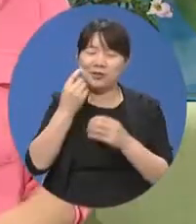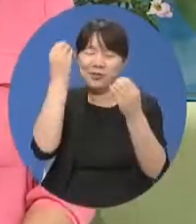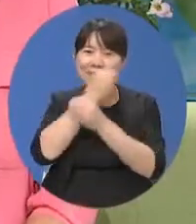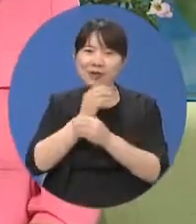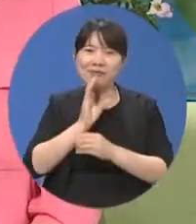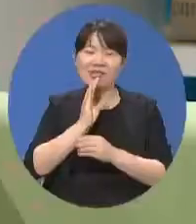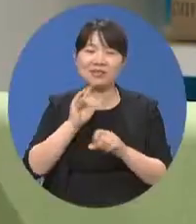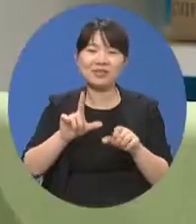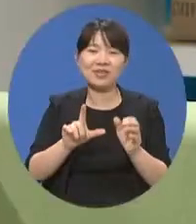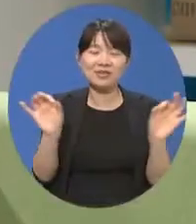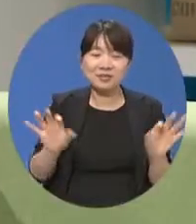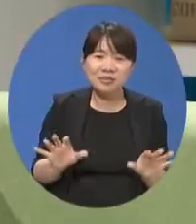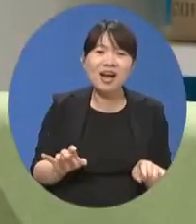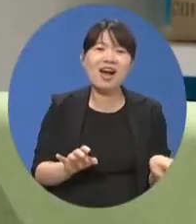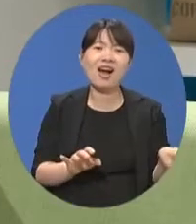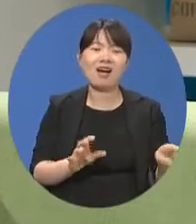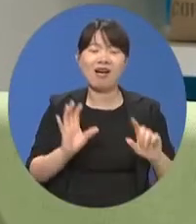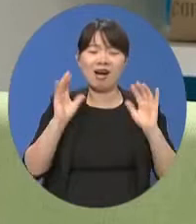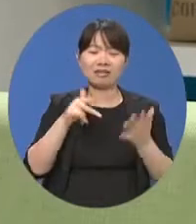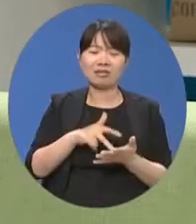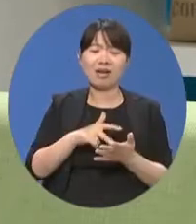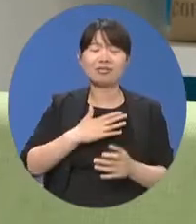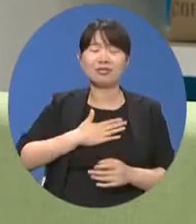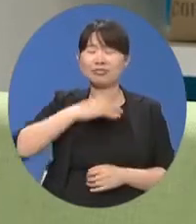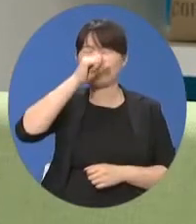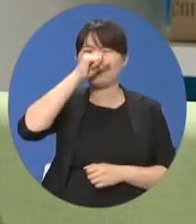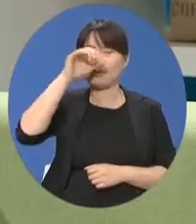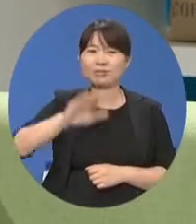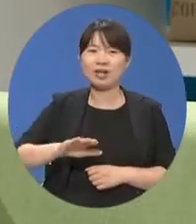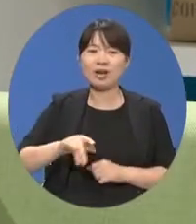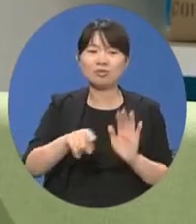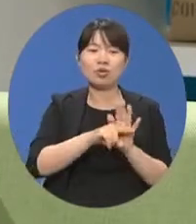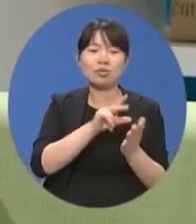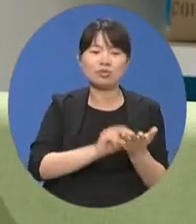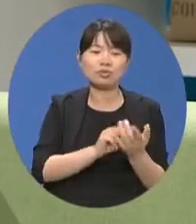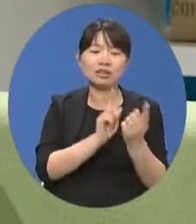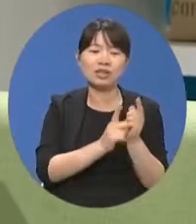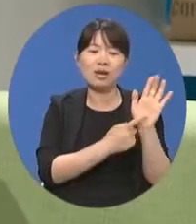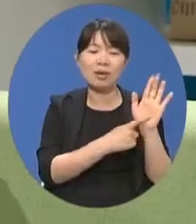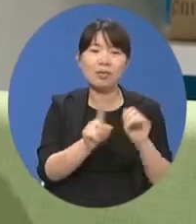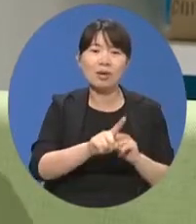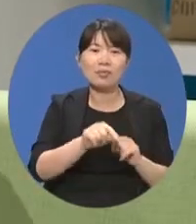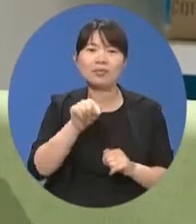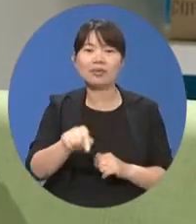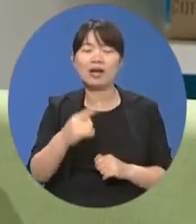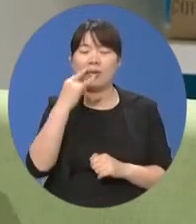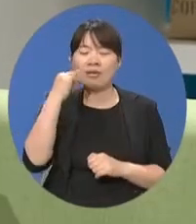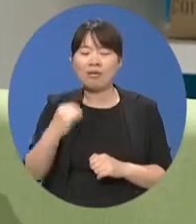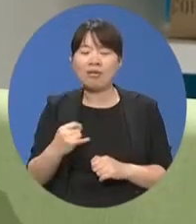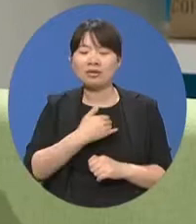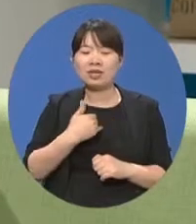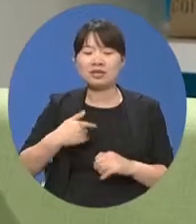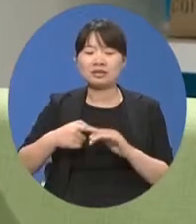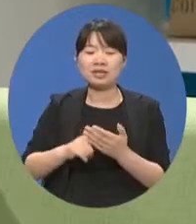근데 순간 아이는 제가 그래요? 예, 순간 아이는 굉장히 기분이 좋은데요. 네. 부작용이 뭐가 되냐면요. 아이가, 이거는 어머님이 아까 자신감